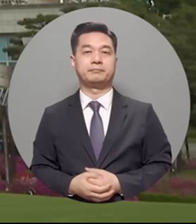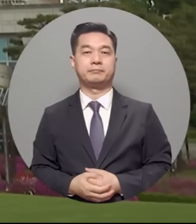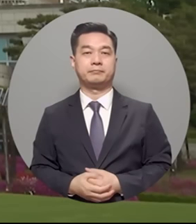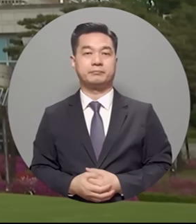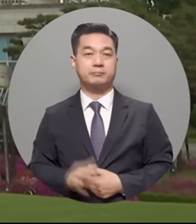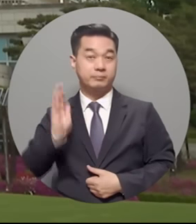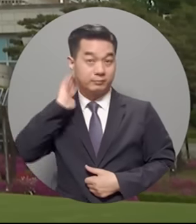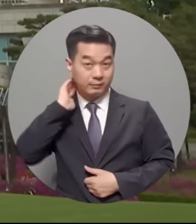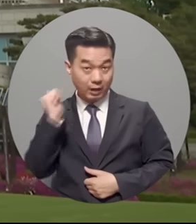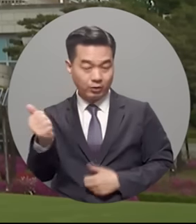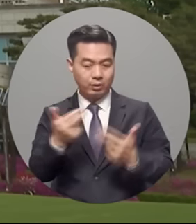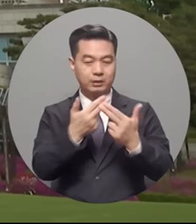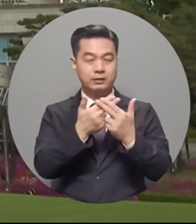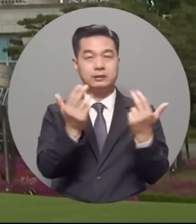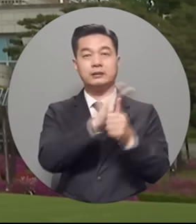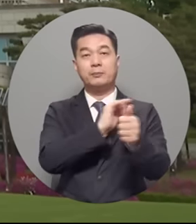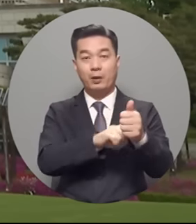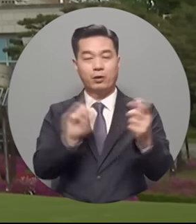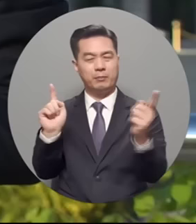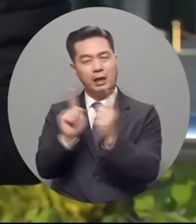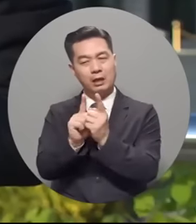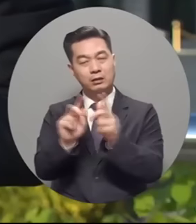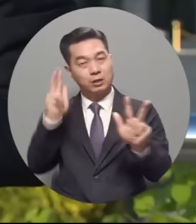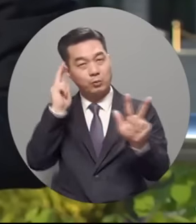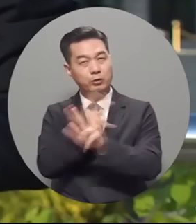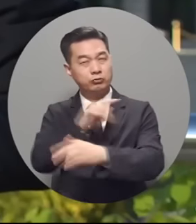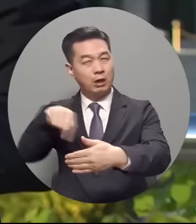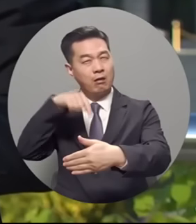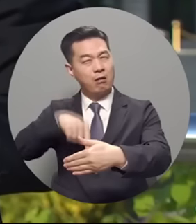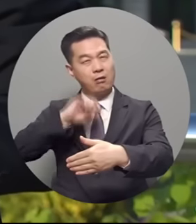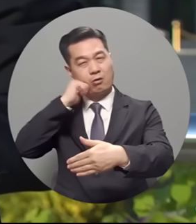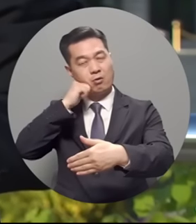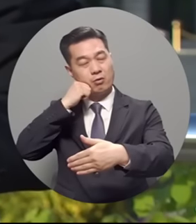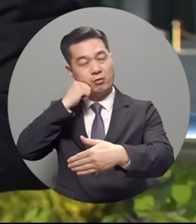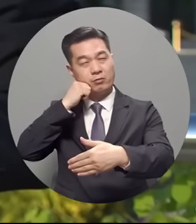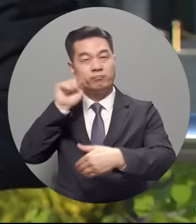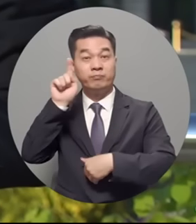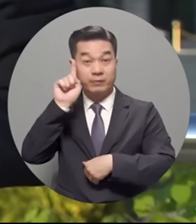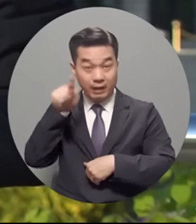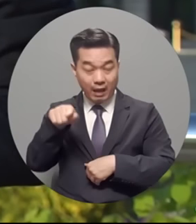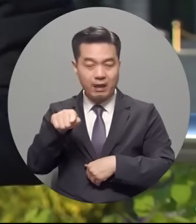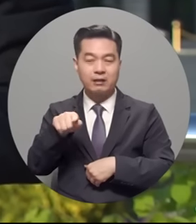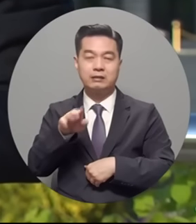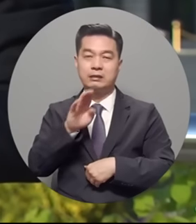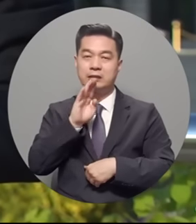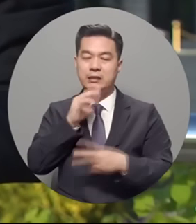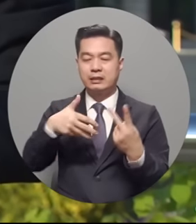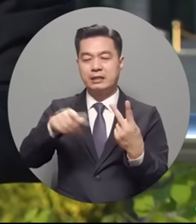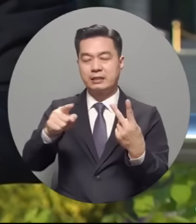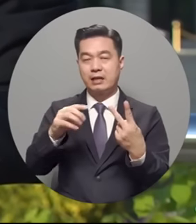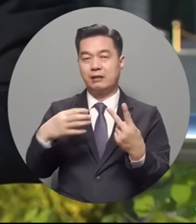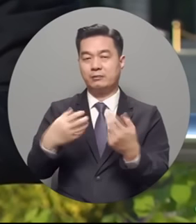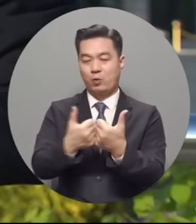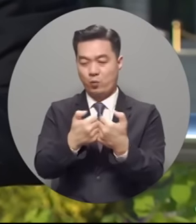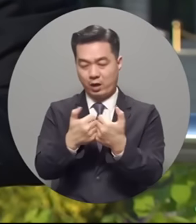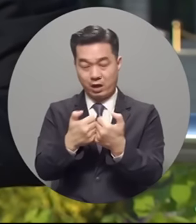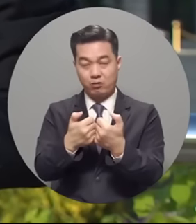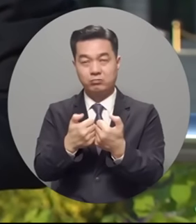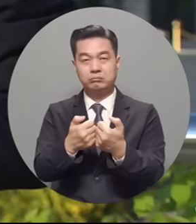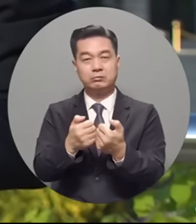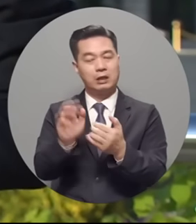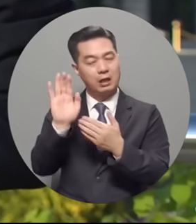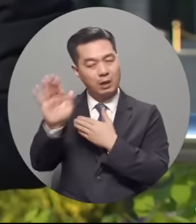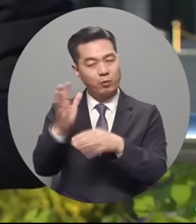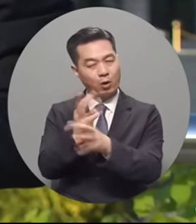영수회담은 일단 이번 주는 불가능하게 됐습니다. 내일 실무회동에서 영수회담 날짜를 잡을 수 있을지 아니면 몇